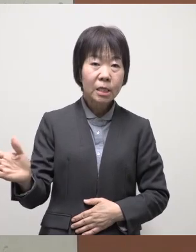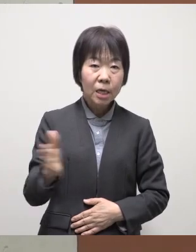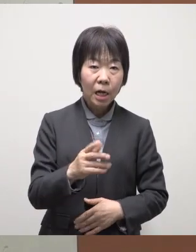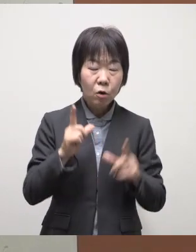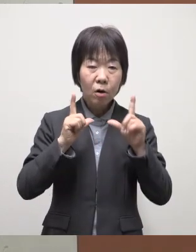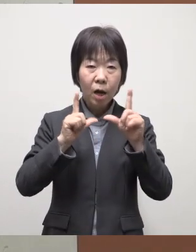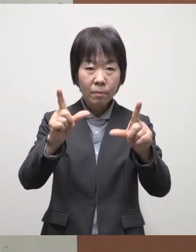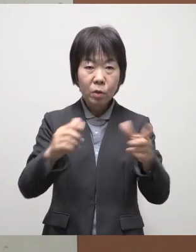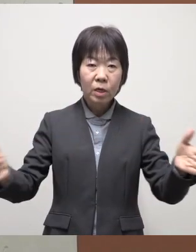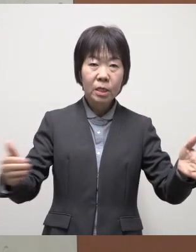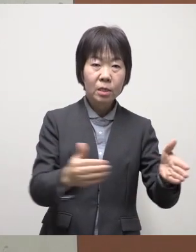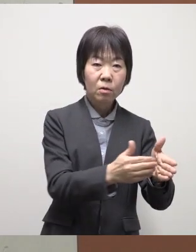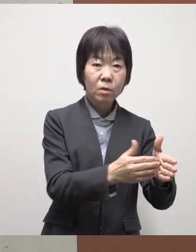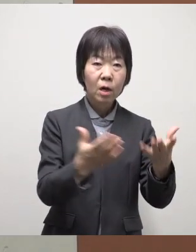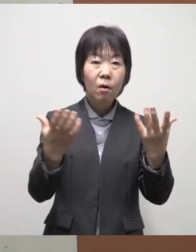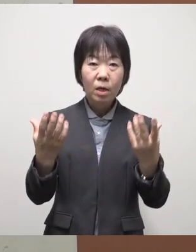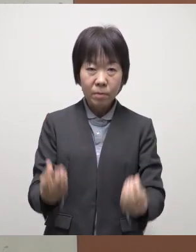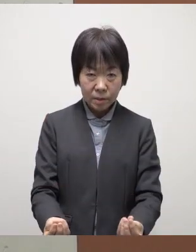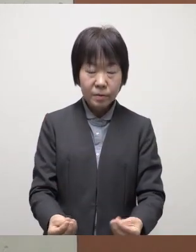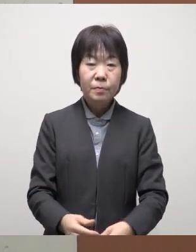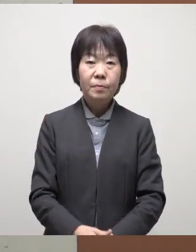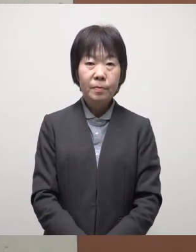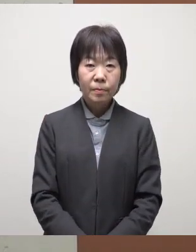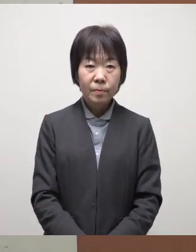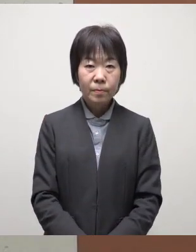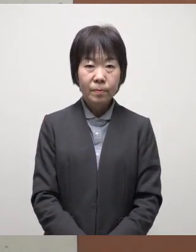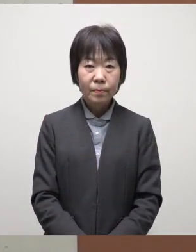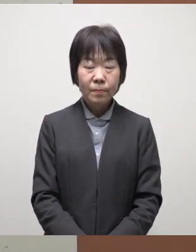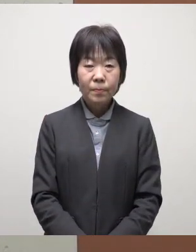からの発表は以上であります